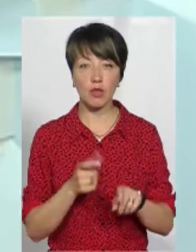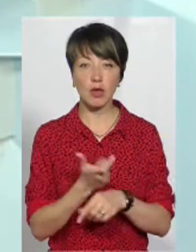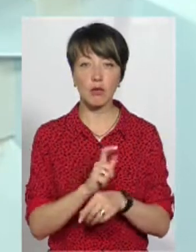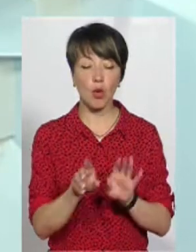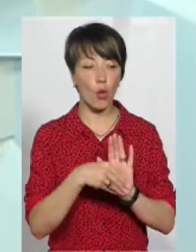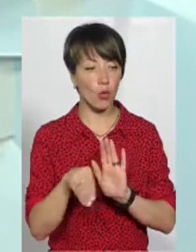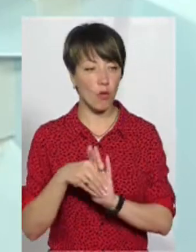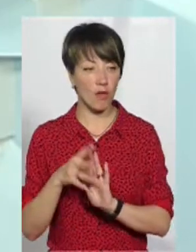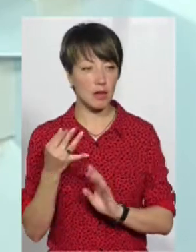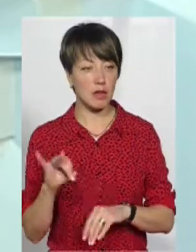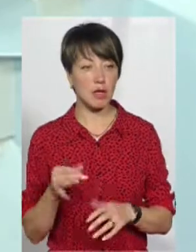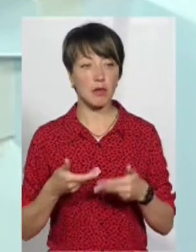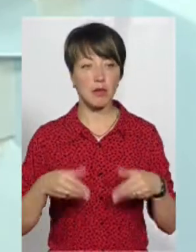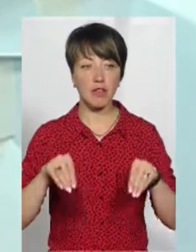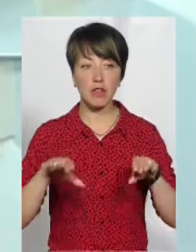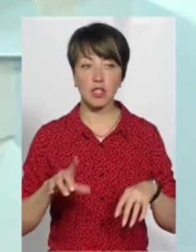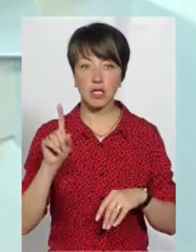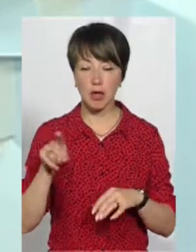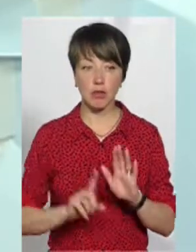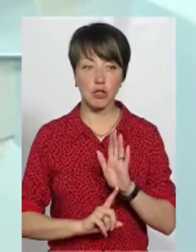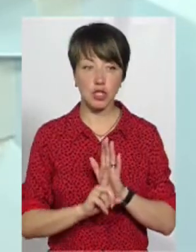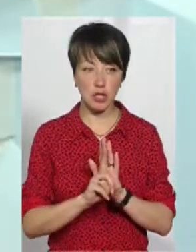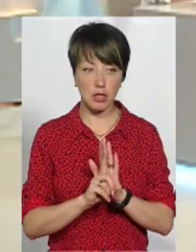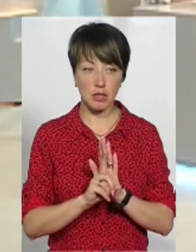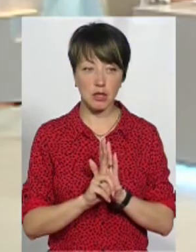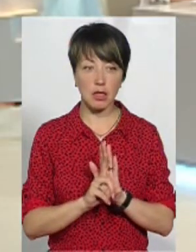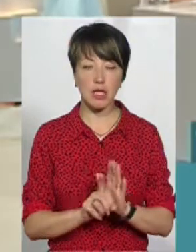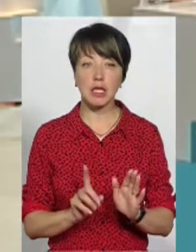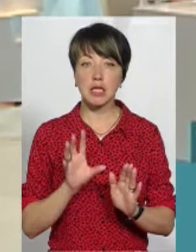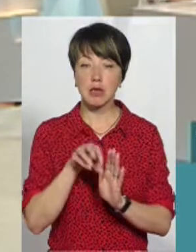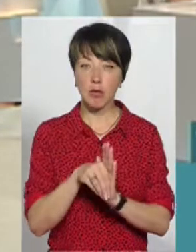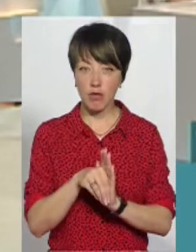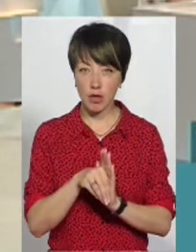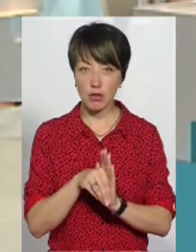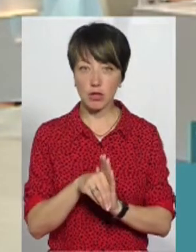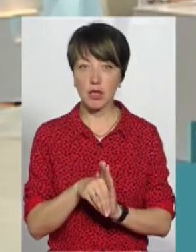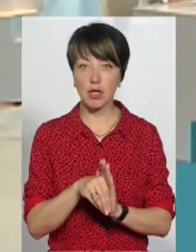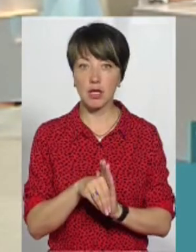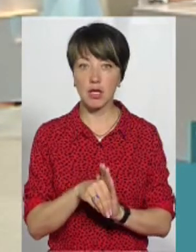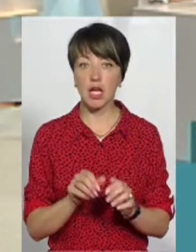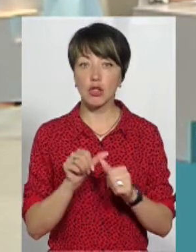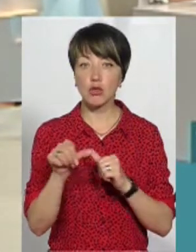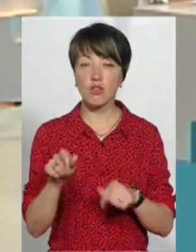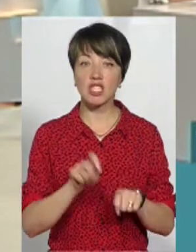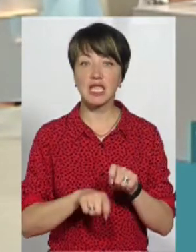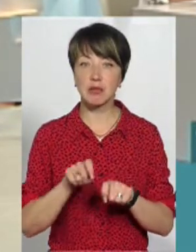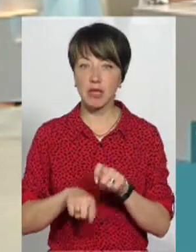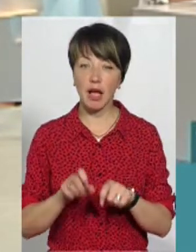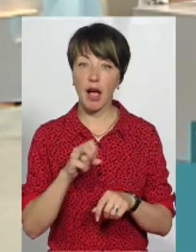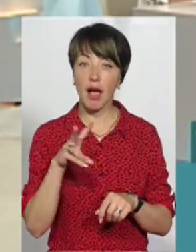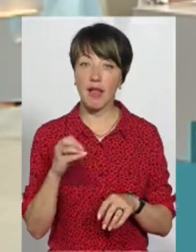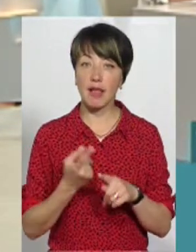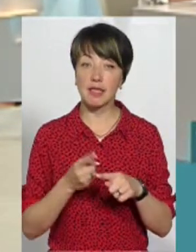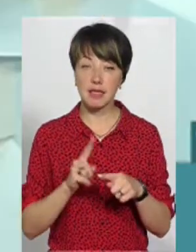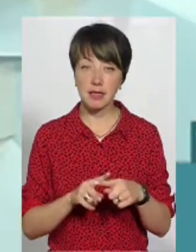найбільш корумпований. І ми вирішили саме там почати запроваджувати зовнішні іспити в магістратуру. Але